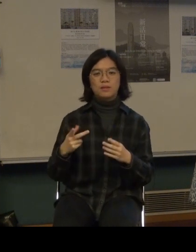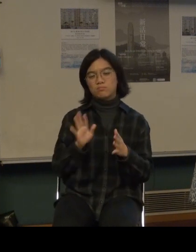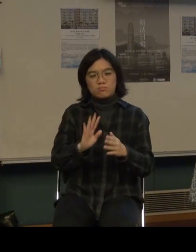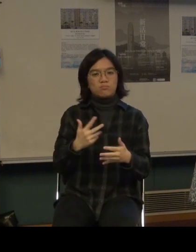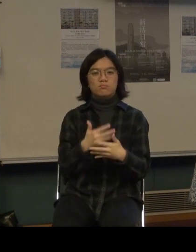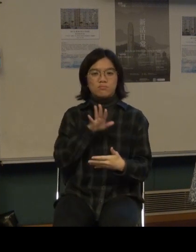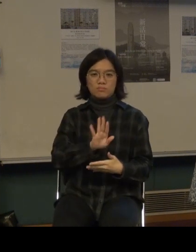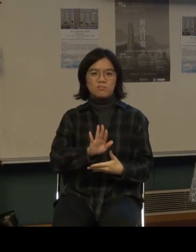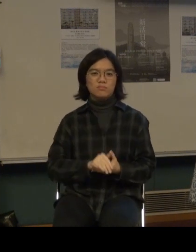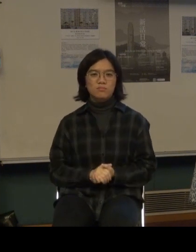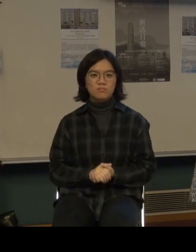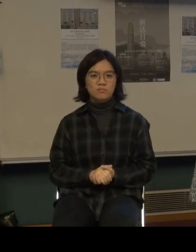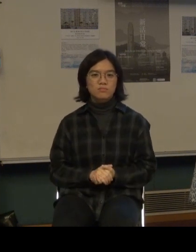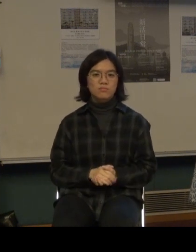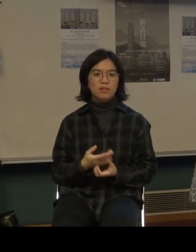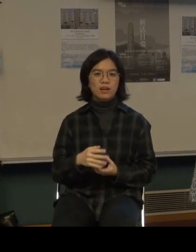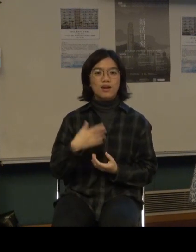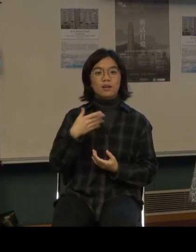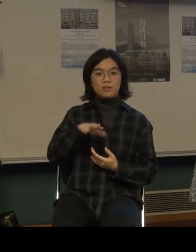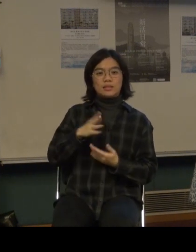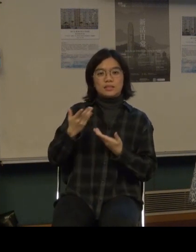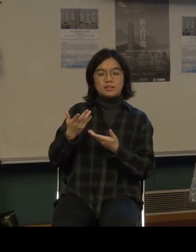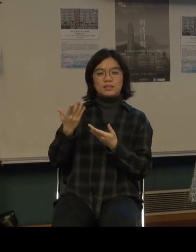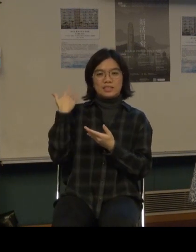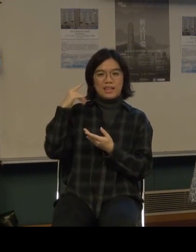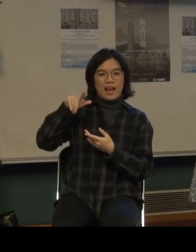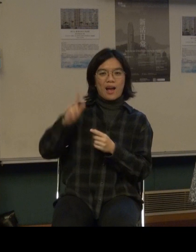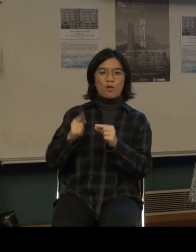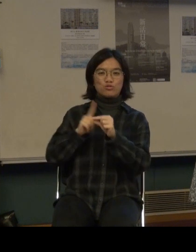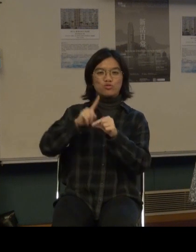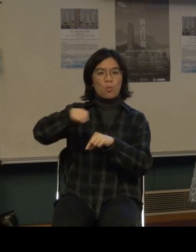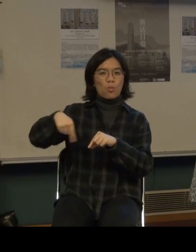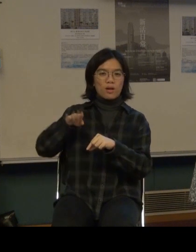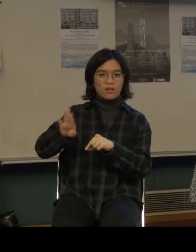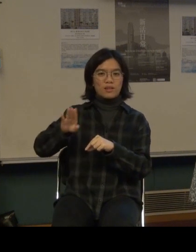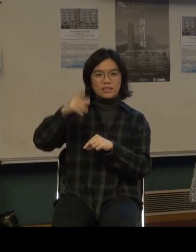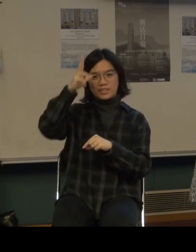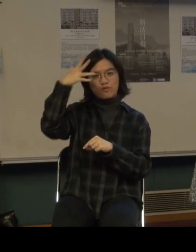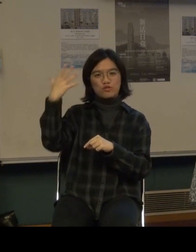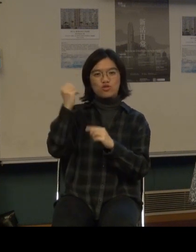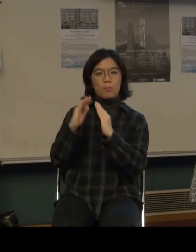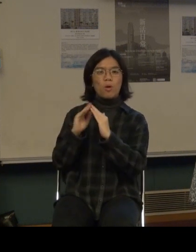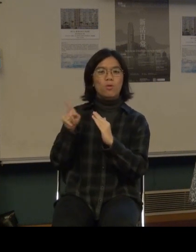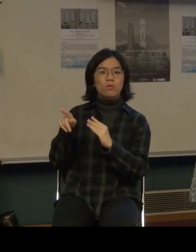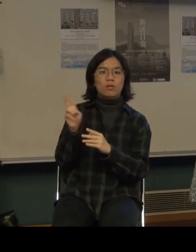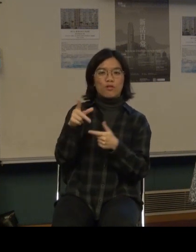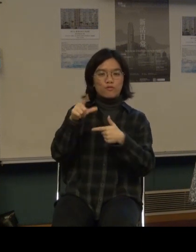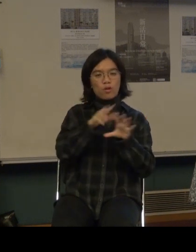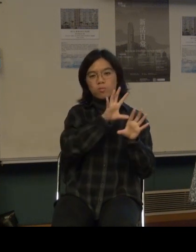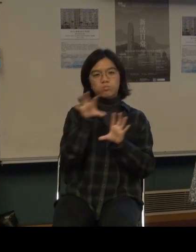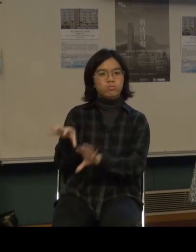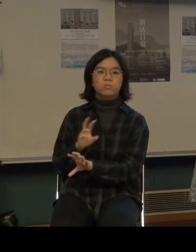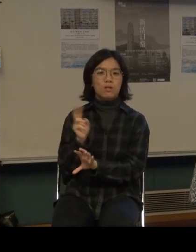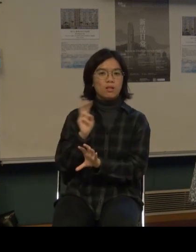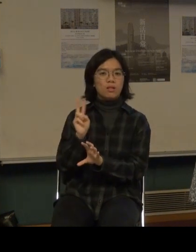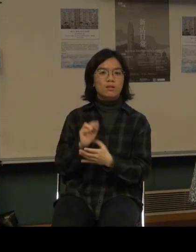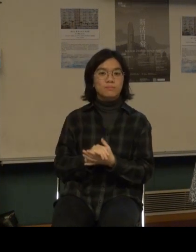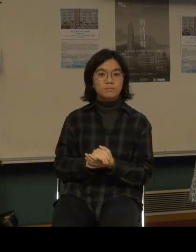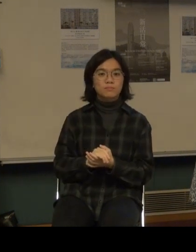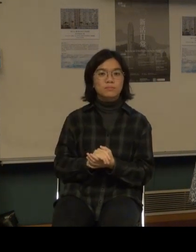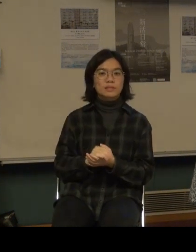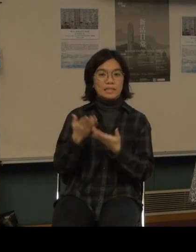其實政府總部咧，即係中環個政府總舊嗰政府總部咧，都係用類似嘅方法咧去設計。咁但係